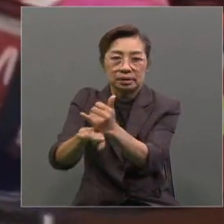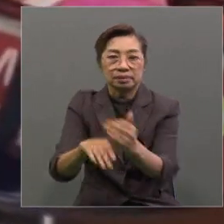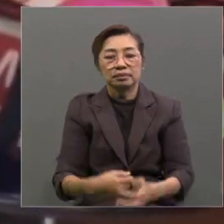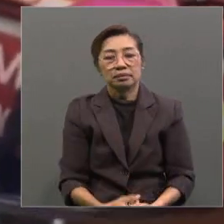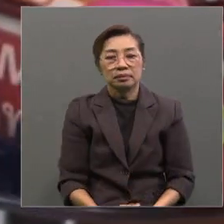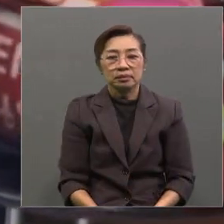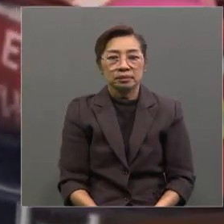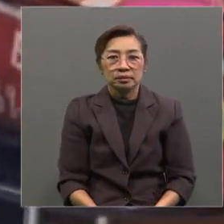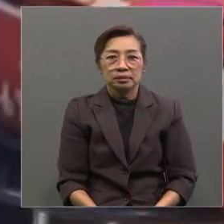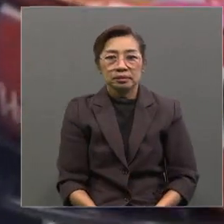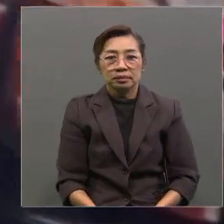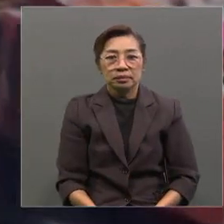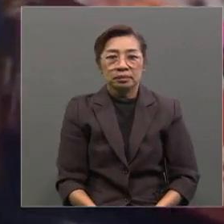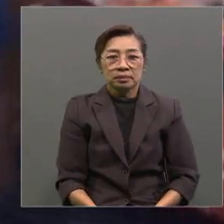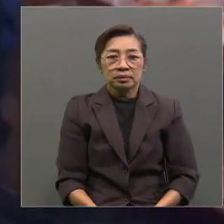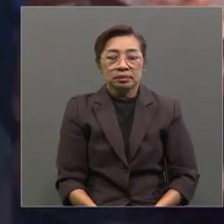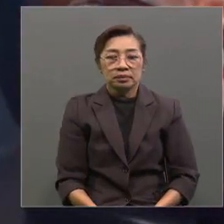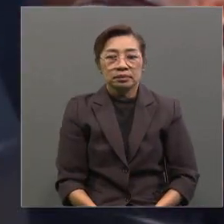ค่ะ